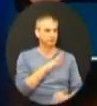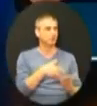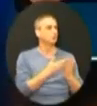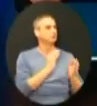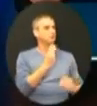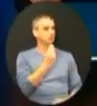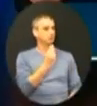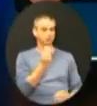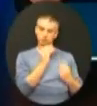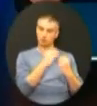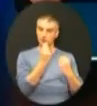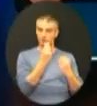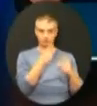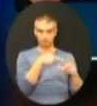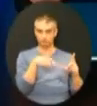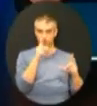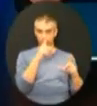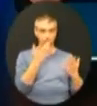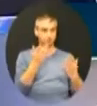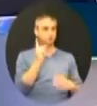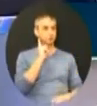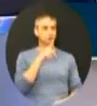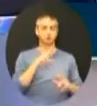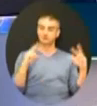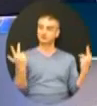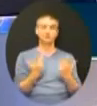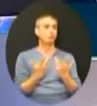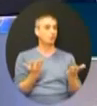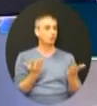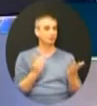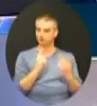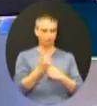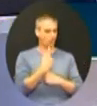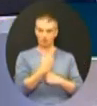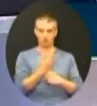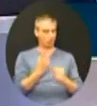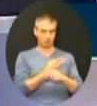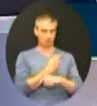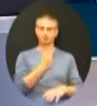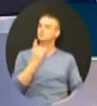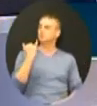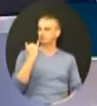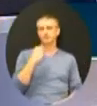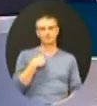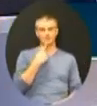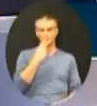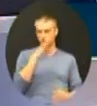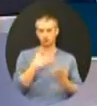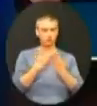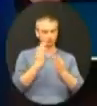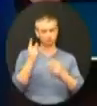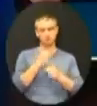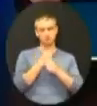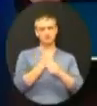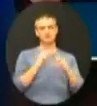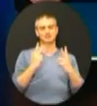מיש רגע יש עוד צלע במשולש הזה של הלקוחות שקוראים לו הציבור זה לא לקוח זה לא לקוח רגיל ברור אבל אני אגיד את בני היועץ המשפטי הוא